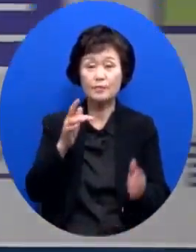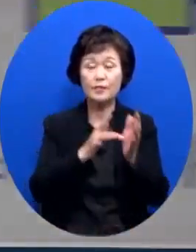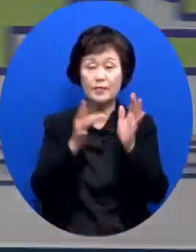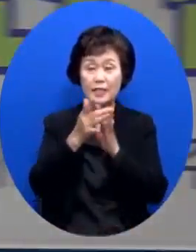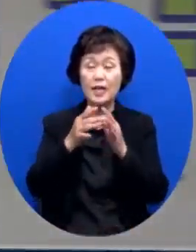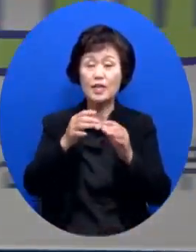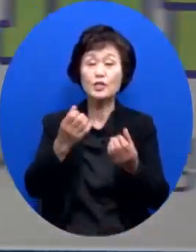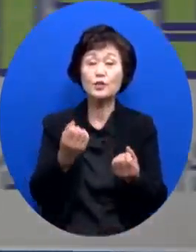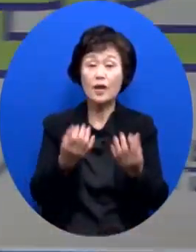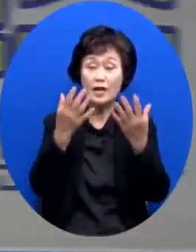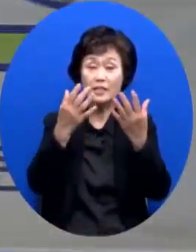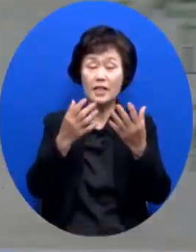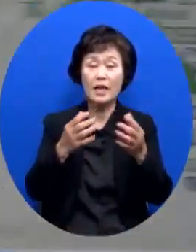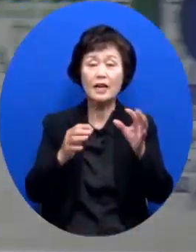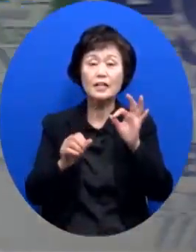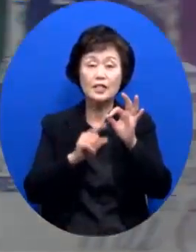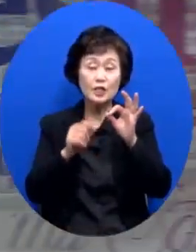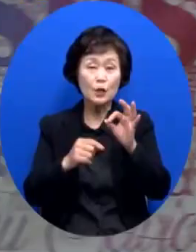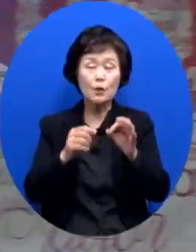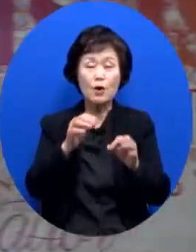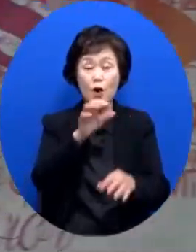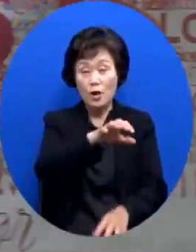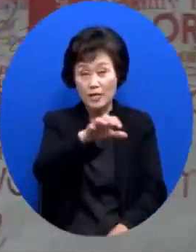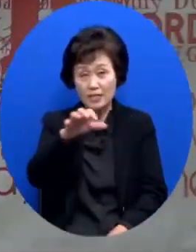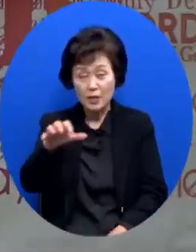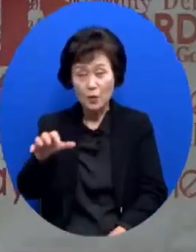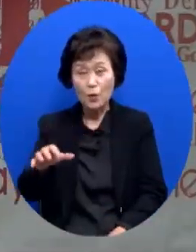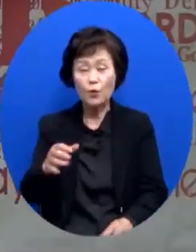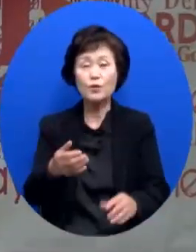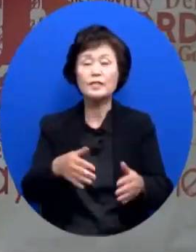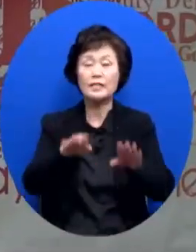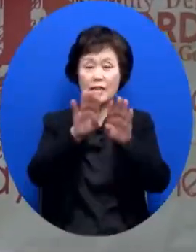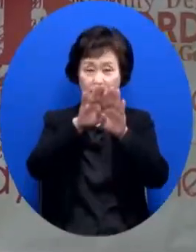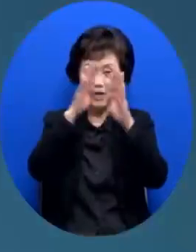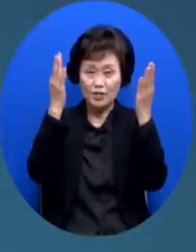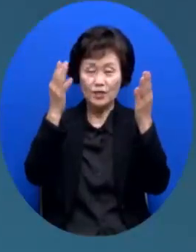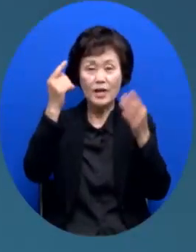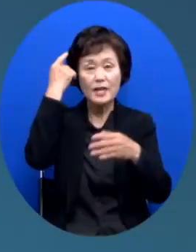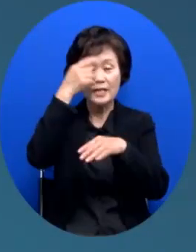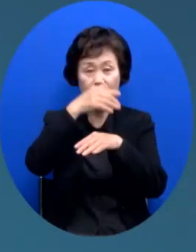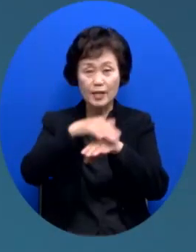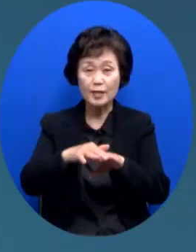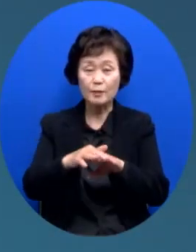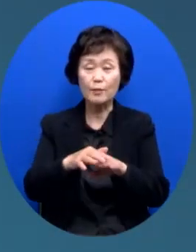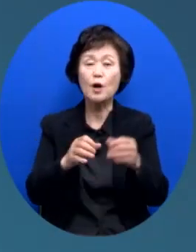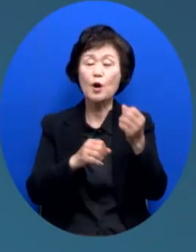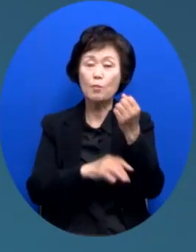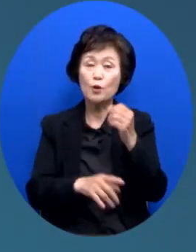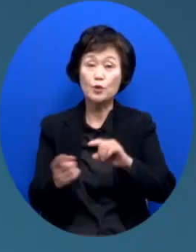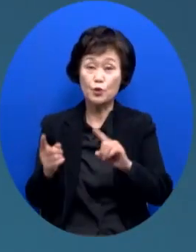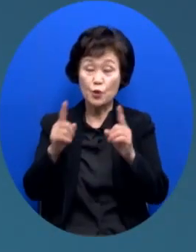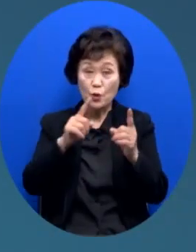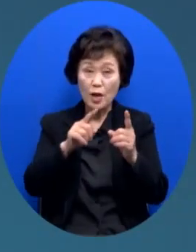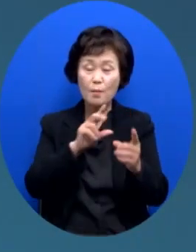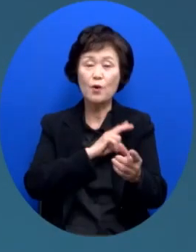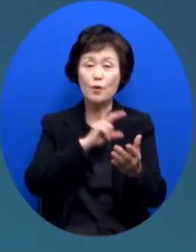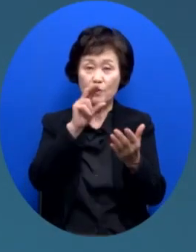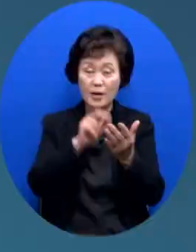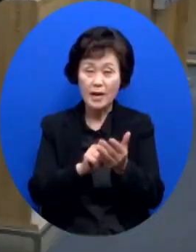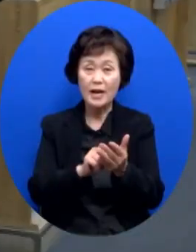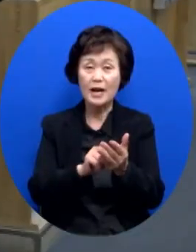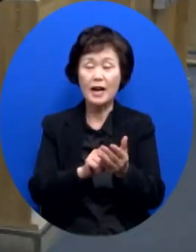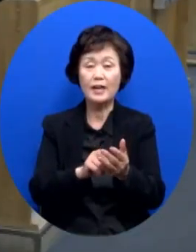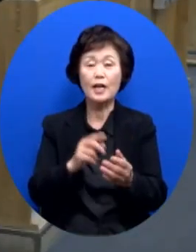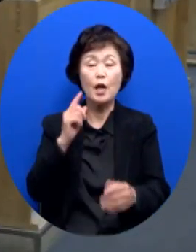10월에 전국 10여 개 지역교회에서 개최할 예정이며 한국교회 본질 회복이라는 취지 아래 본대회 전후로